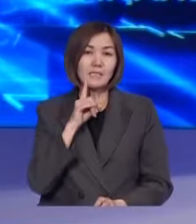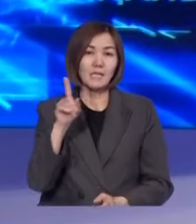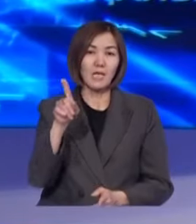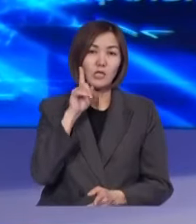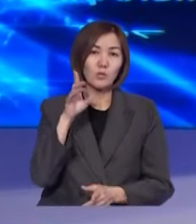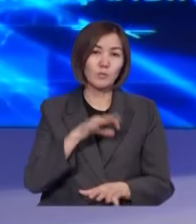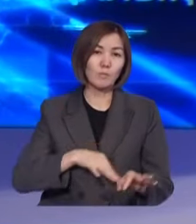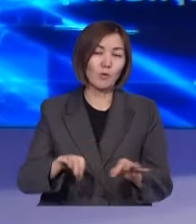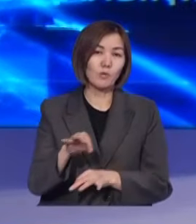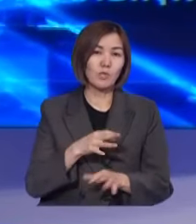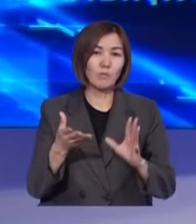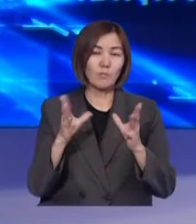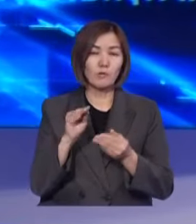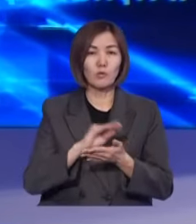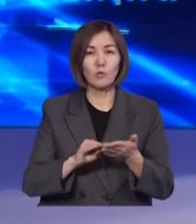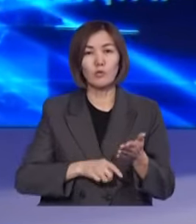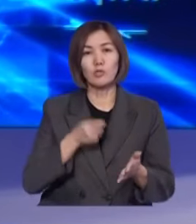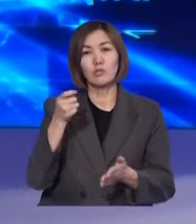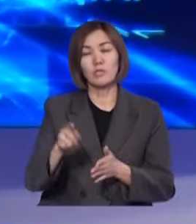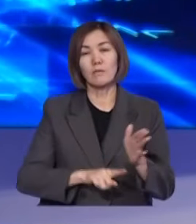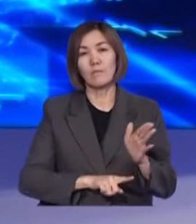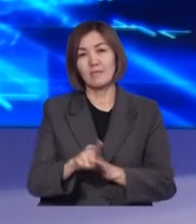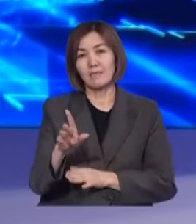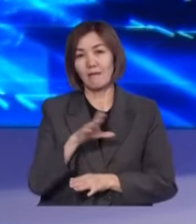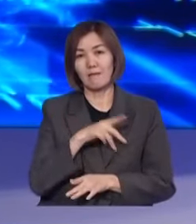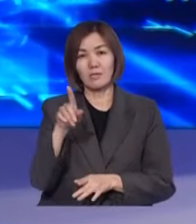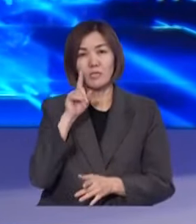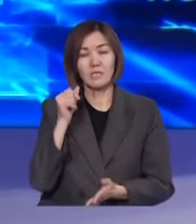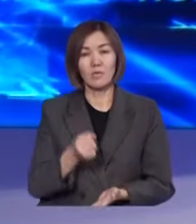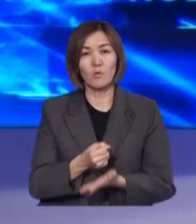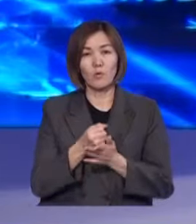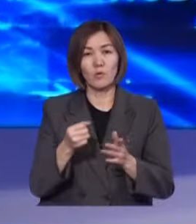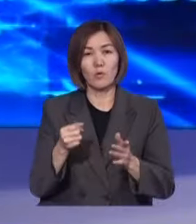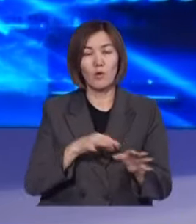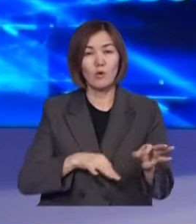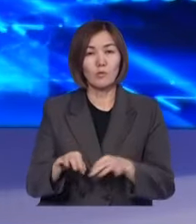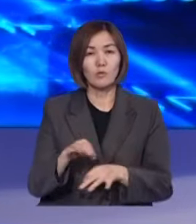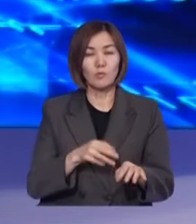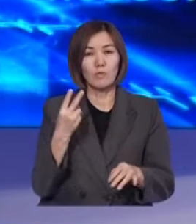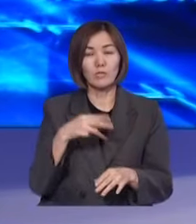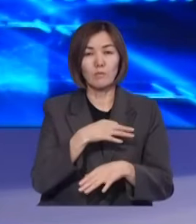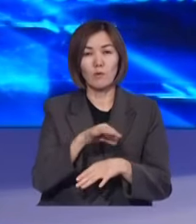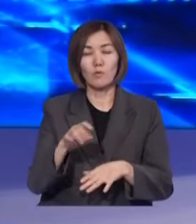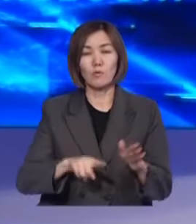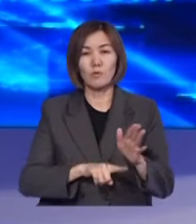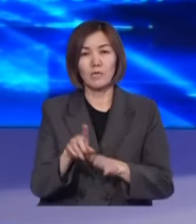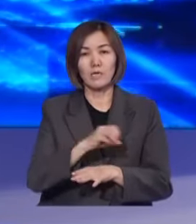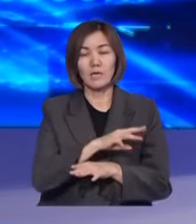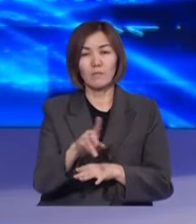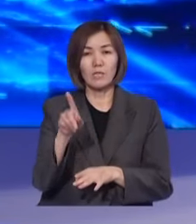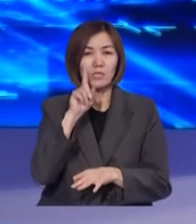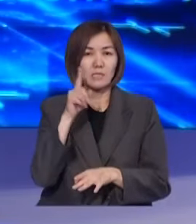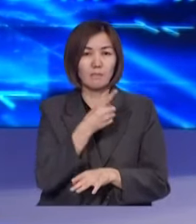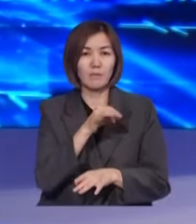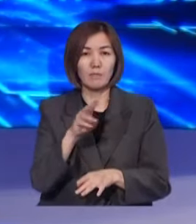Елімізде жас проект бойынша өтініштерді қабылдау жүріп жатыр. Жастарды қолдауды мақсат еткен жоба елдің 20 өңірін қамтиды. Жастарға 1